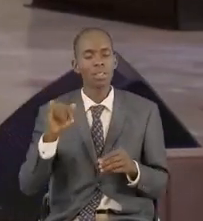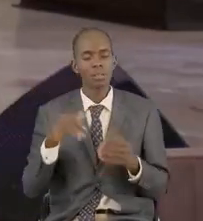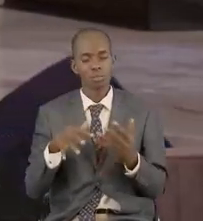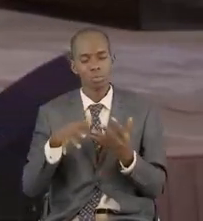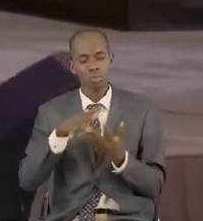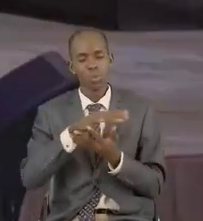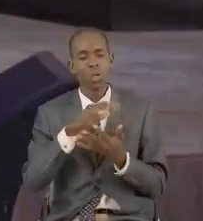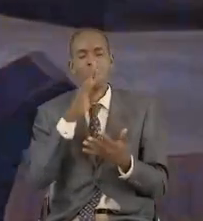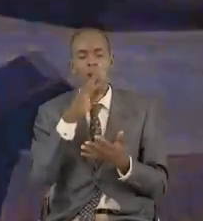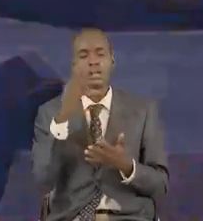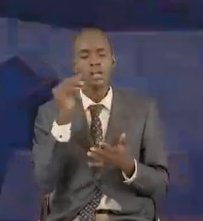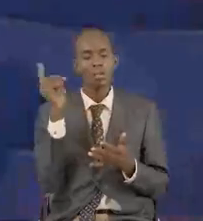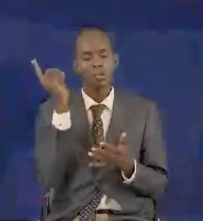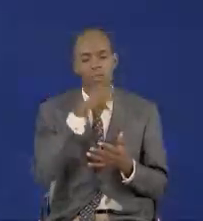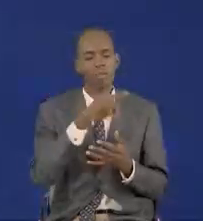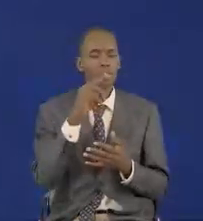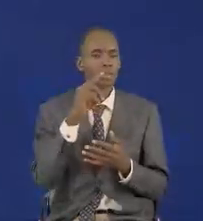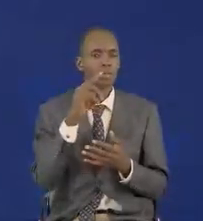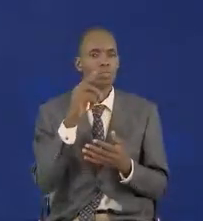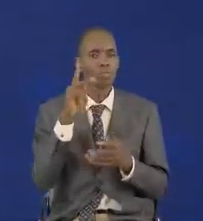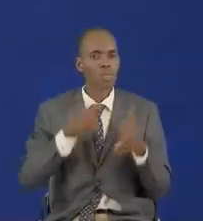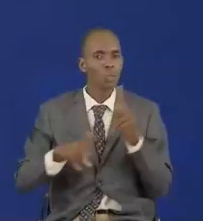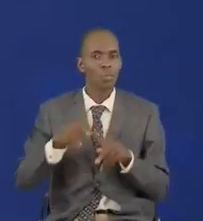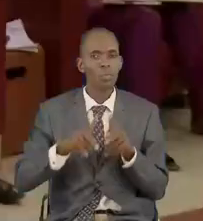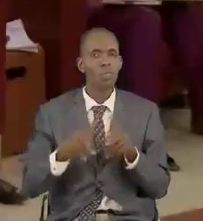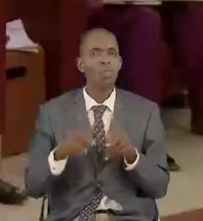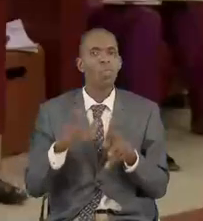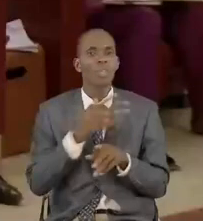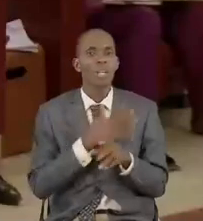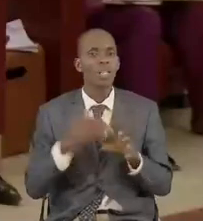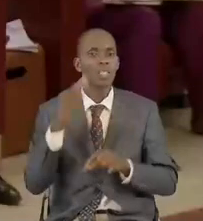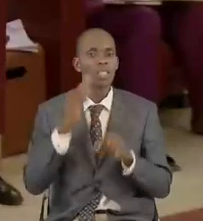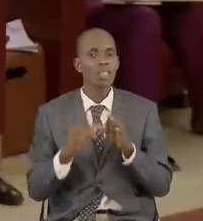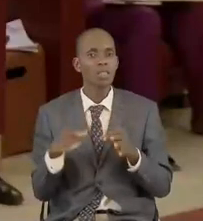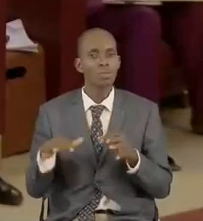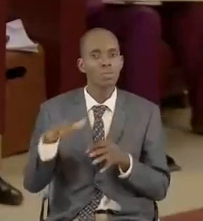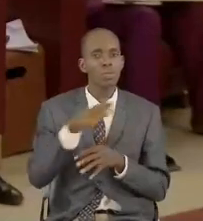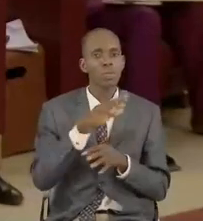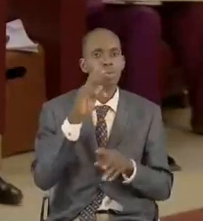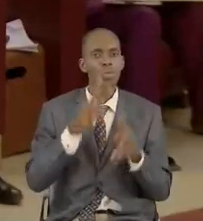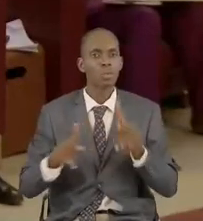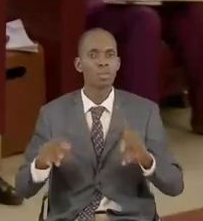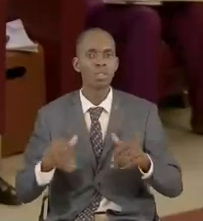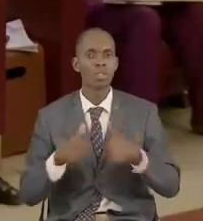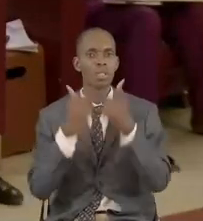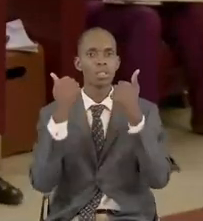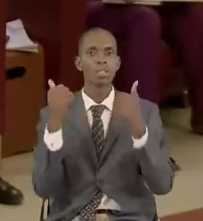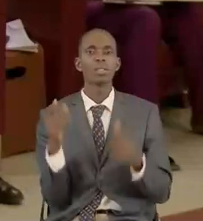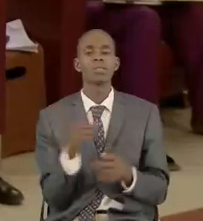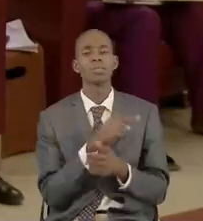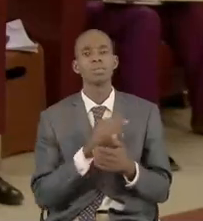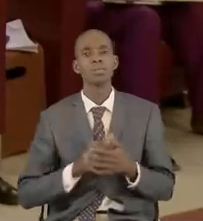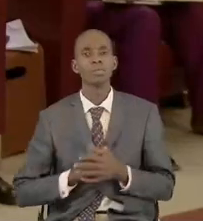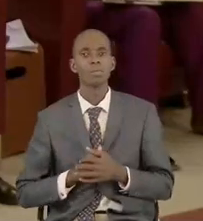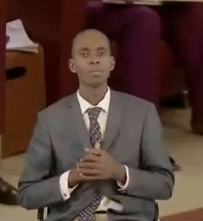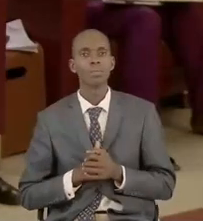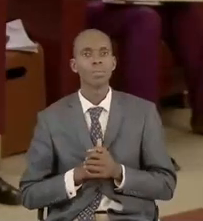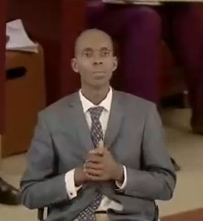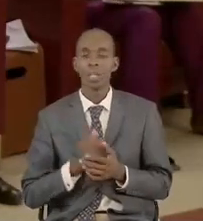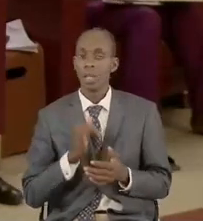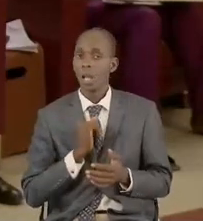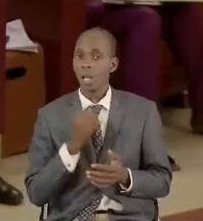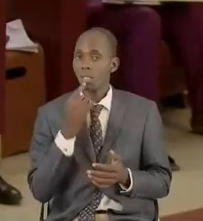frères et les gens qu'il doigtent si ces gens-là le lance le défi de